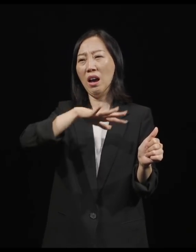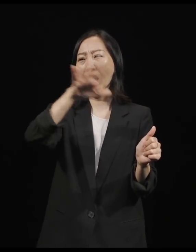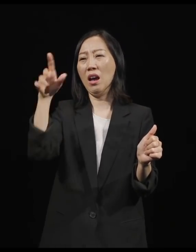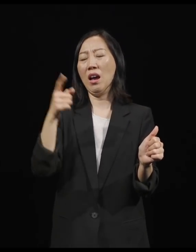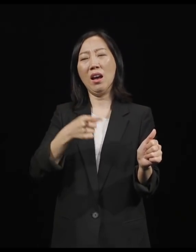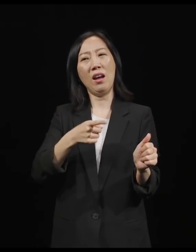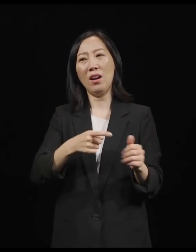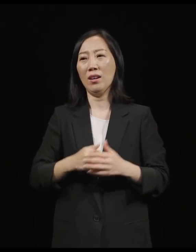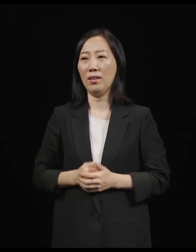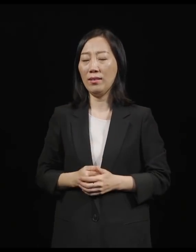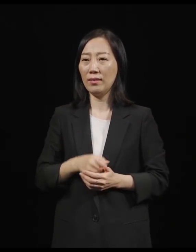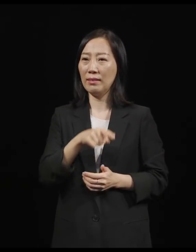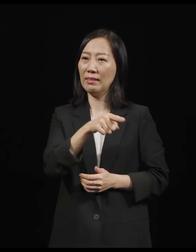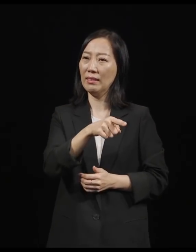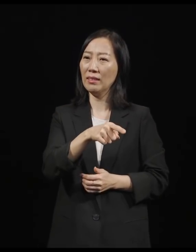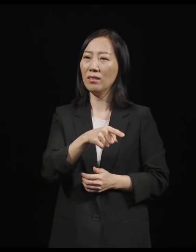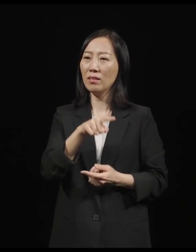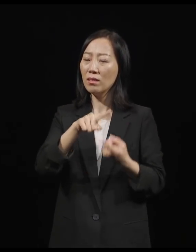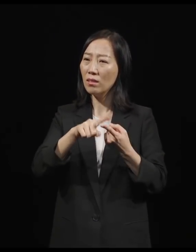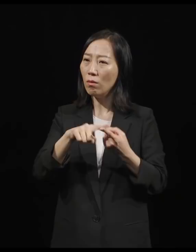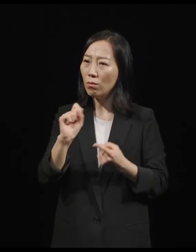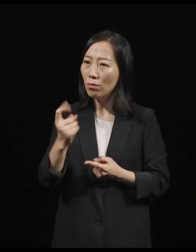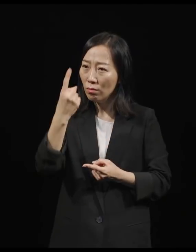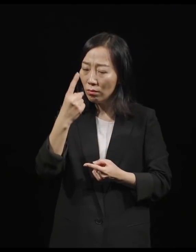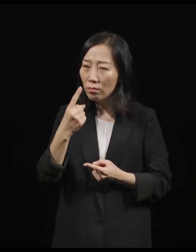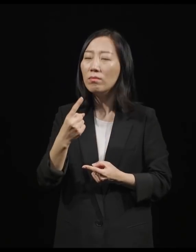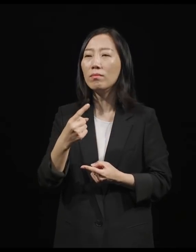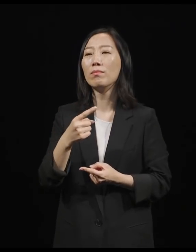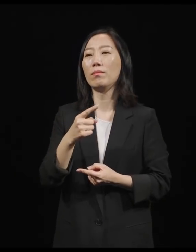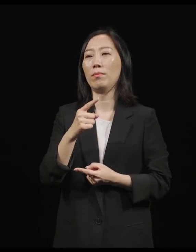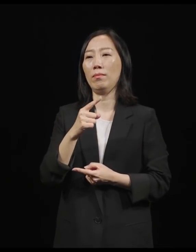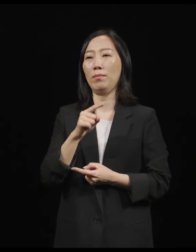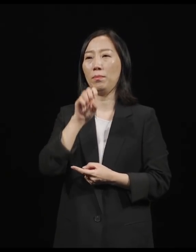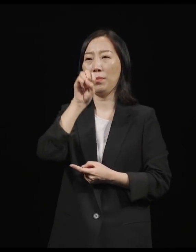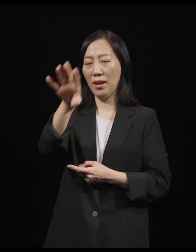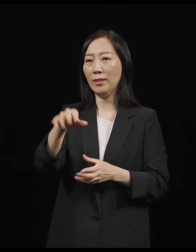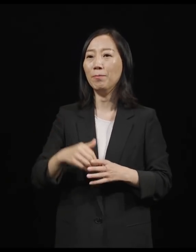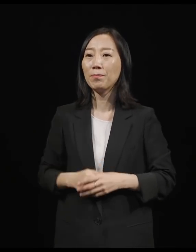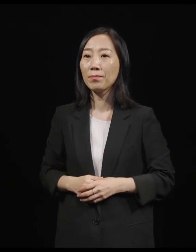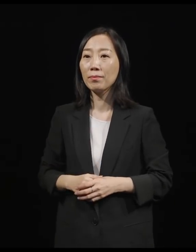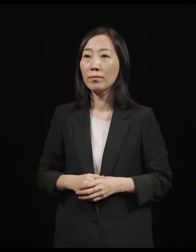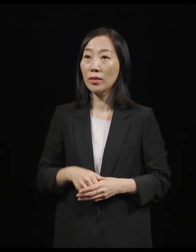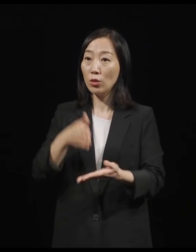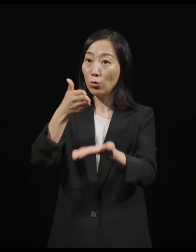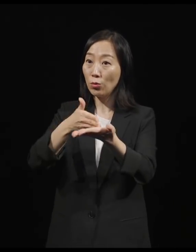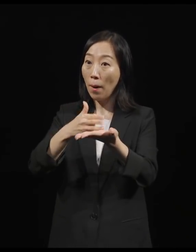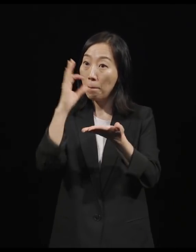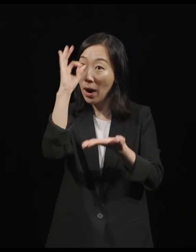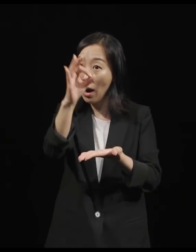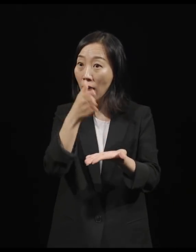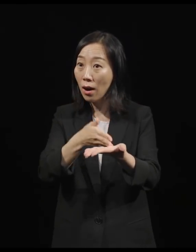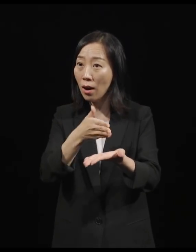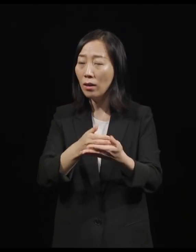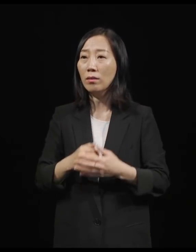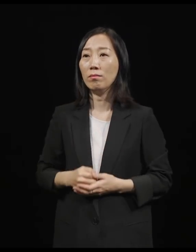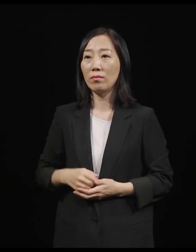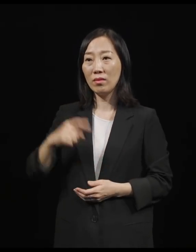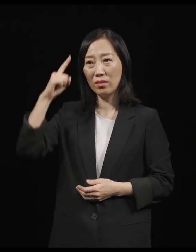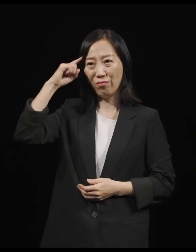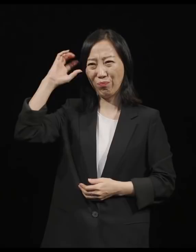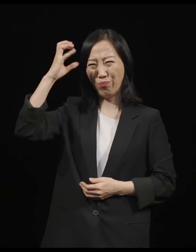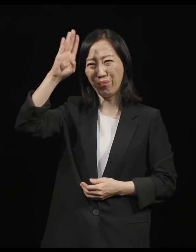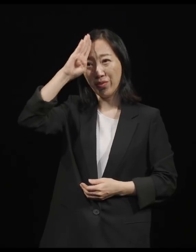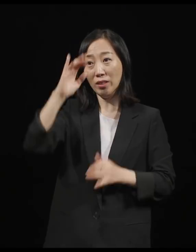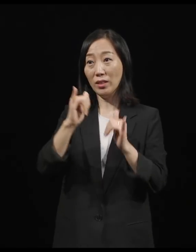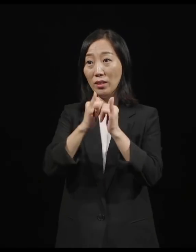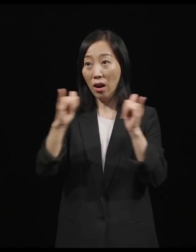받는 배제와 차별의 원인이 우리 스스로에게 있다고 말합니다. 뉴스를 봐라. 너의 조현병 환자들이 또